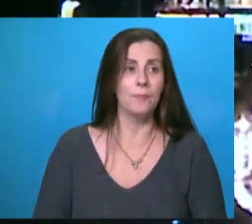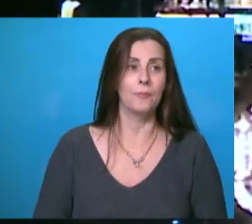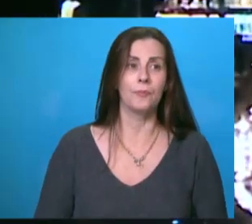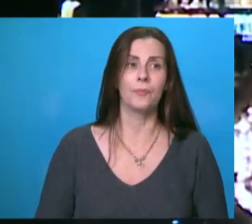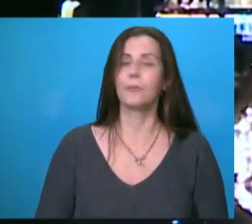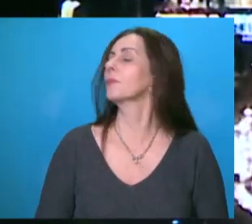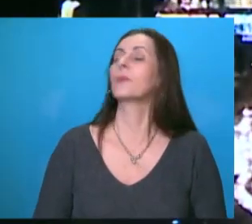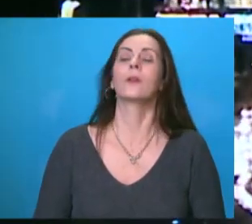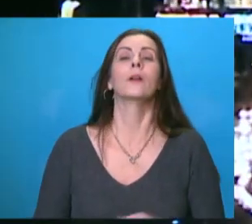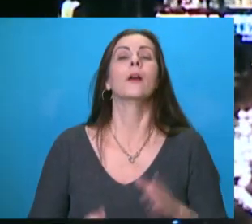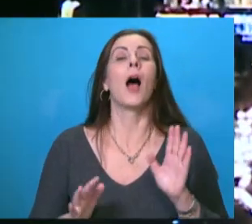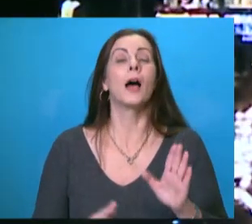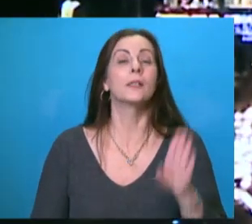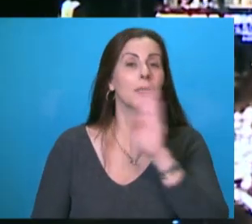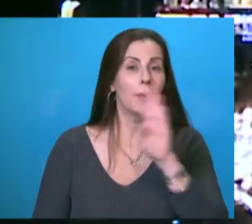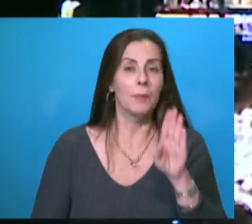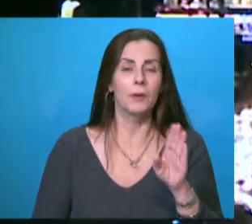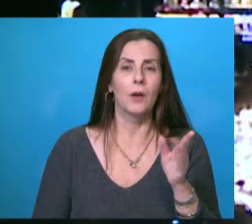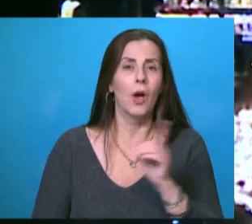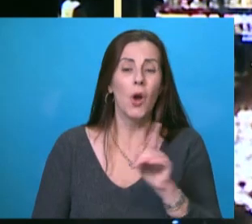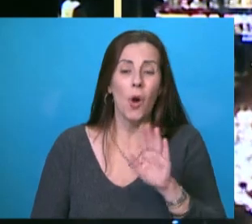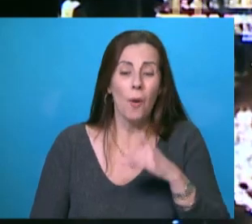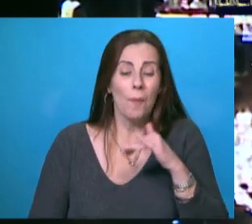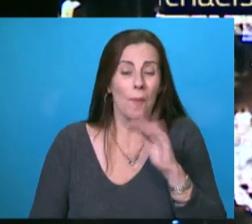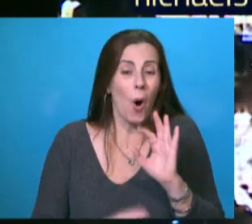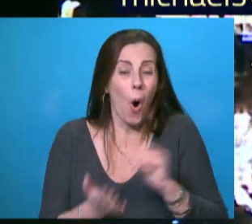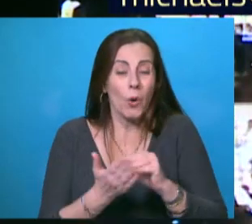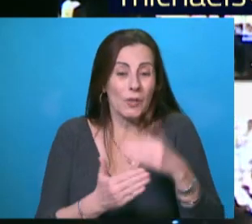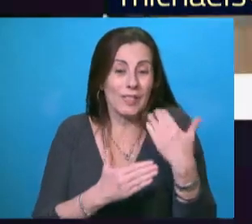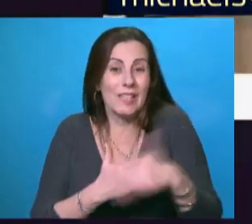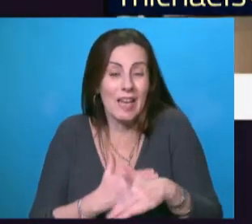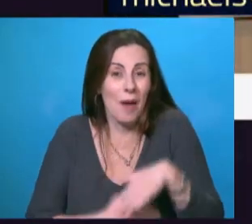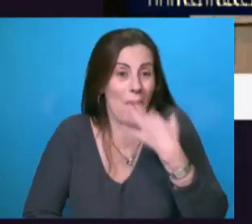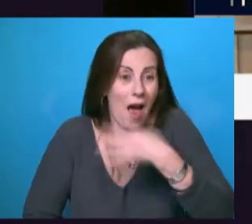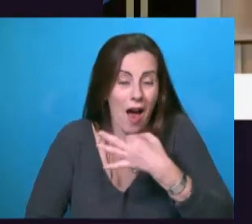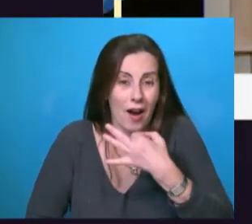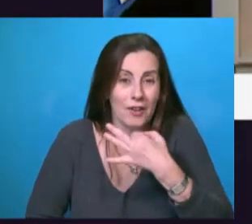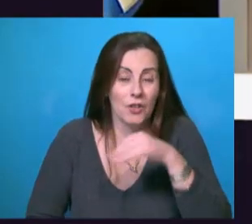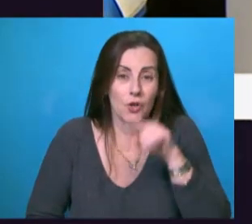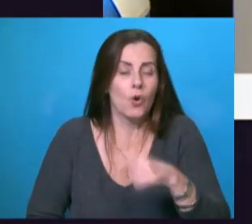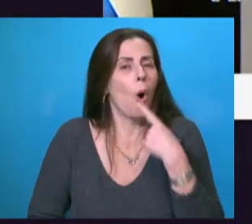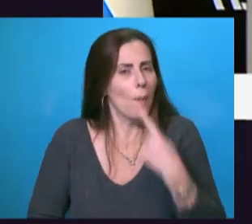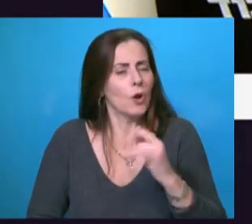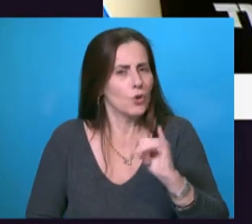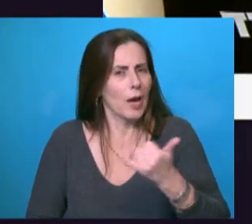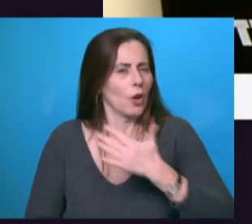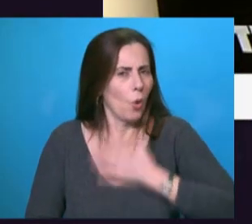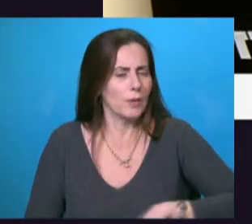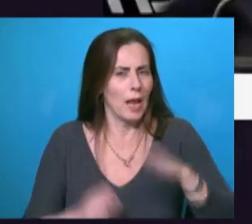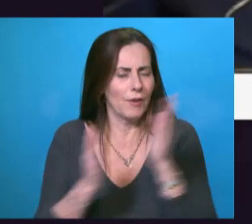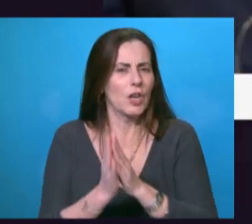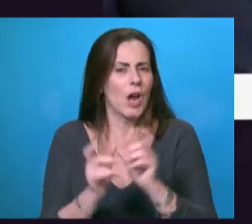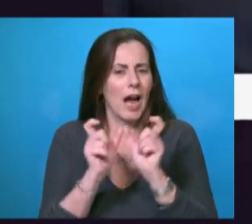לילה טוב. אז נתניהו לא מספיק אפילו לסיים את ההצהרה שלו שבה הוא מודיע על כך שהוא יבקש חסינות